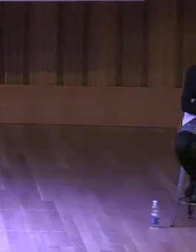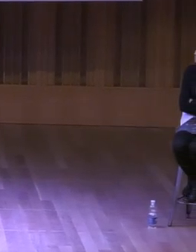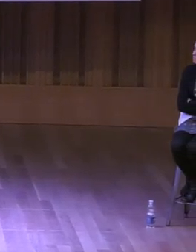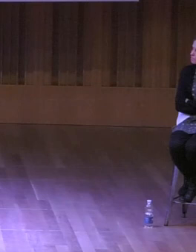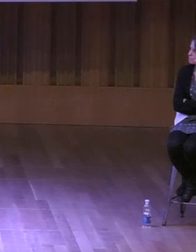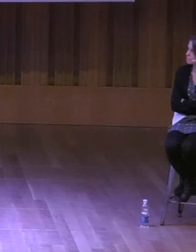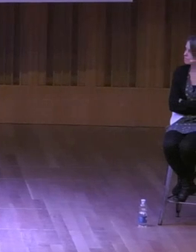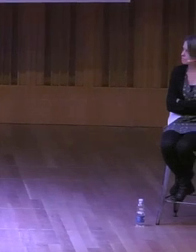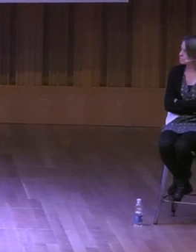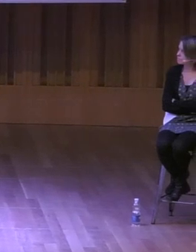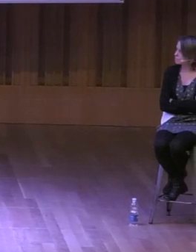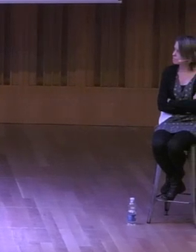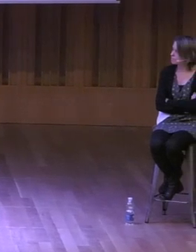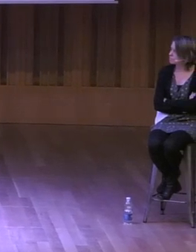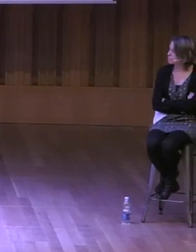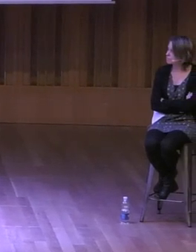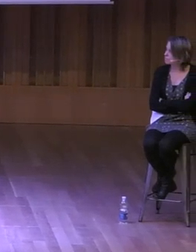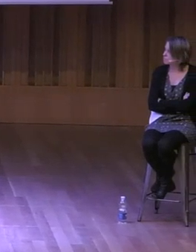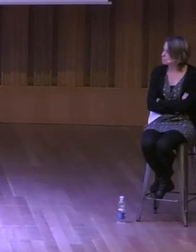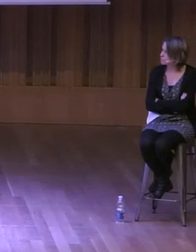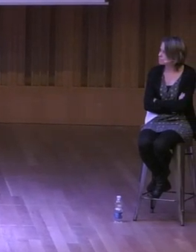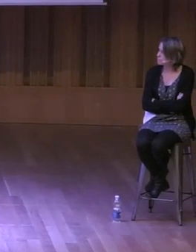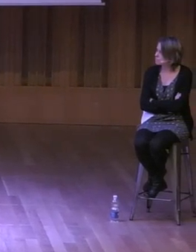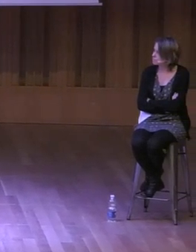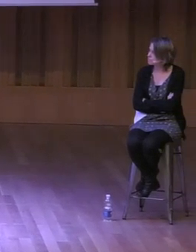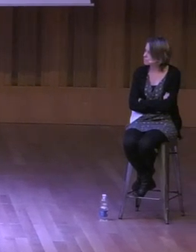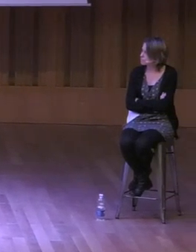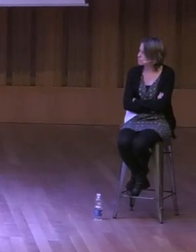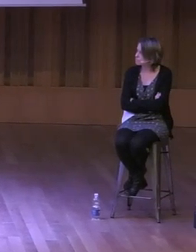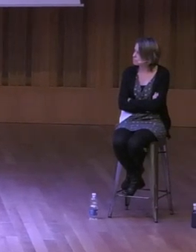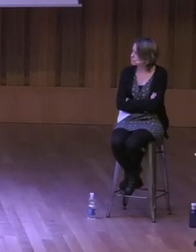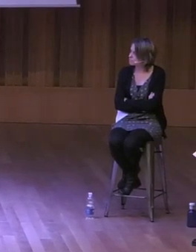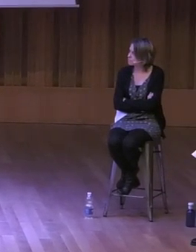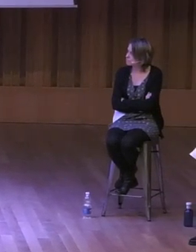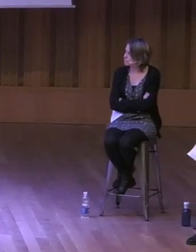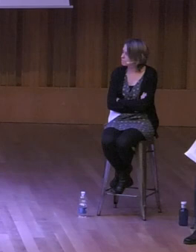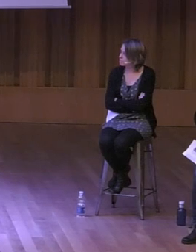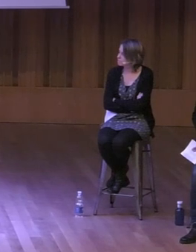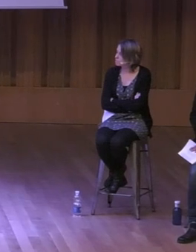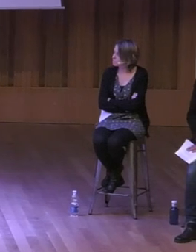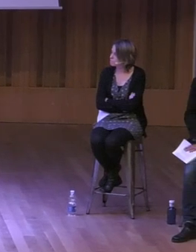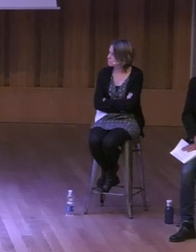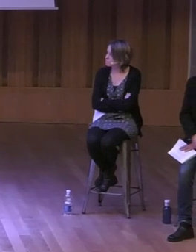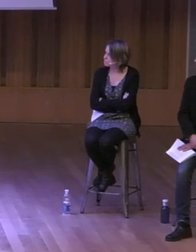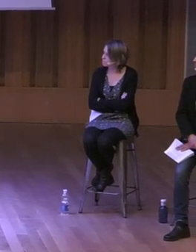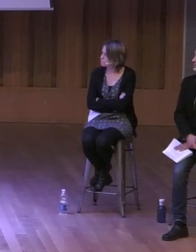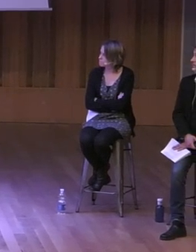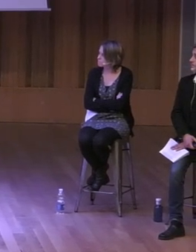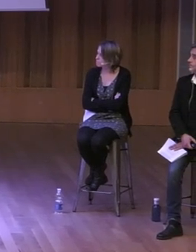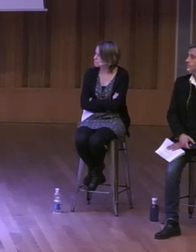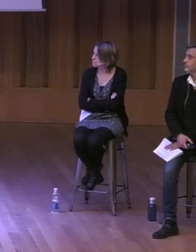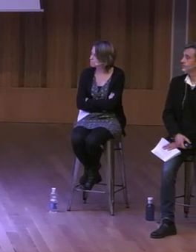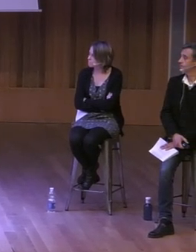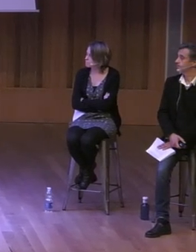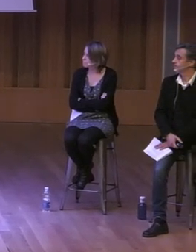Sant Feliu en la mirada també del país, no? En la, mirada de no perdre oportunitats, i això la